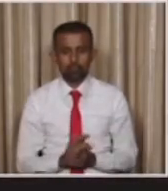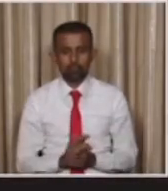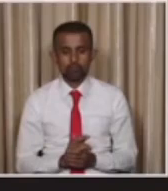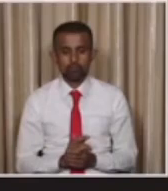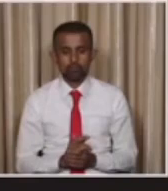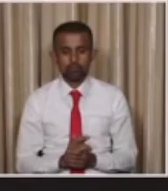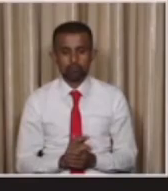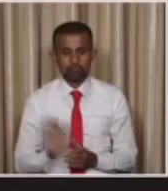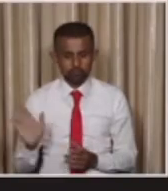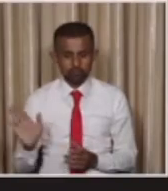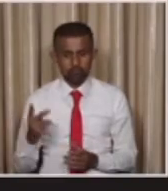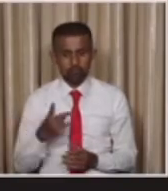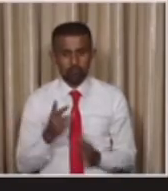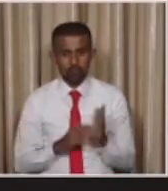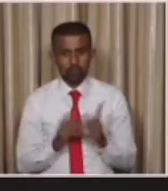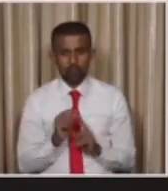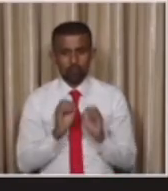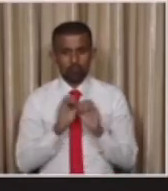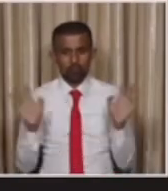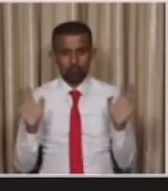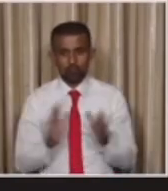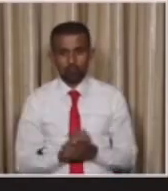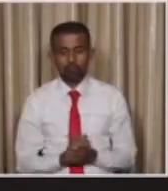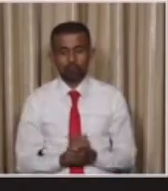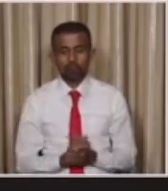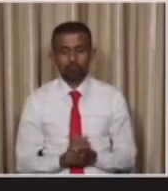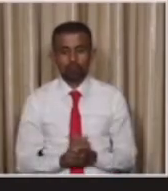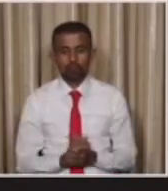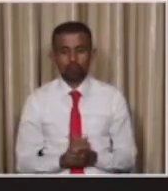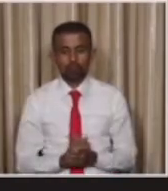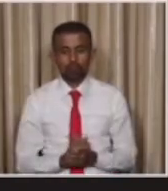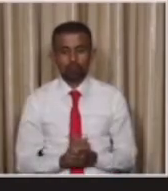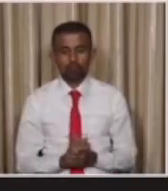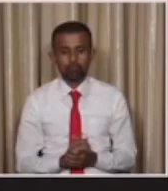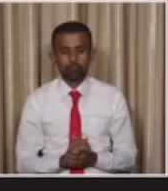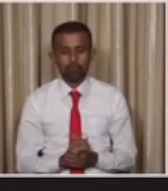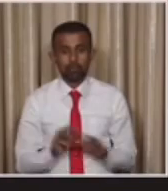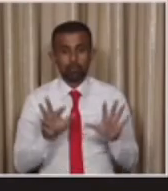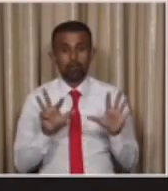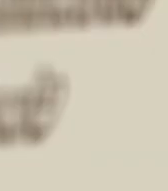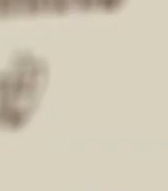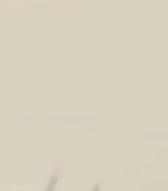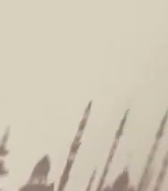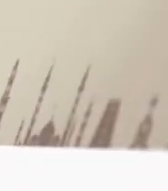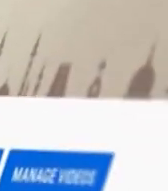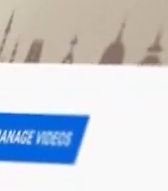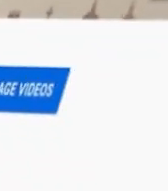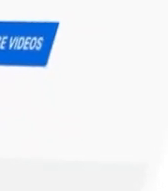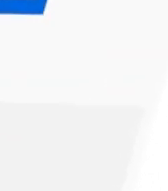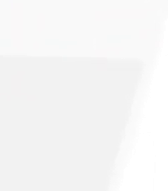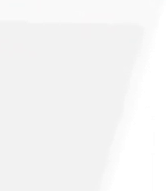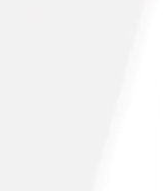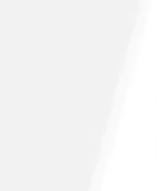ඉන්නේ මේ නියෝජ්‍ය ඇමතිතුමාගේ ප්‍රකාශයක් තියෙනවා. නමුවිනේක. නමුවිනේක හරි. ගරු කතානායක